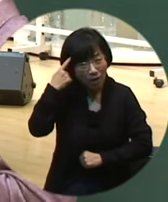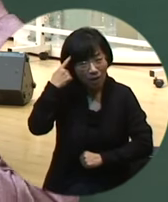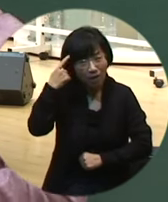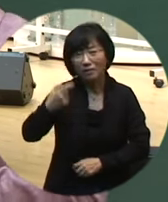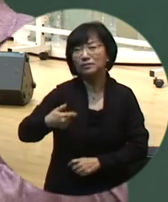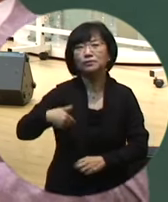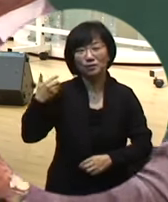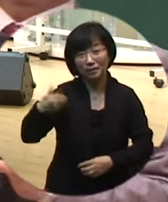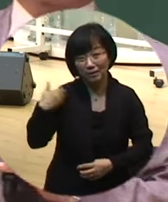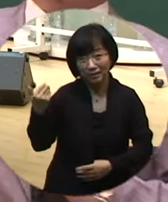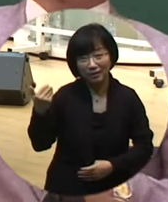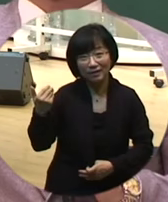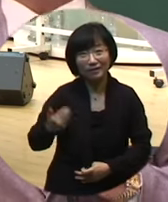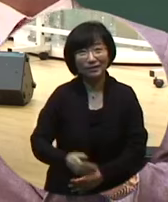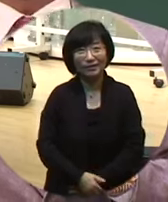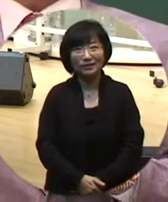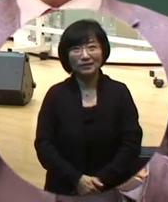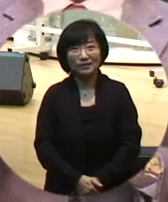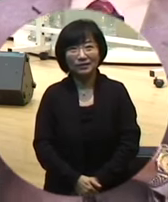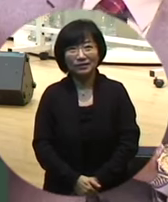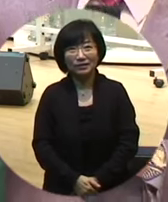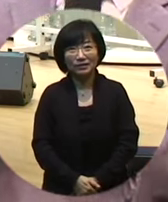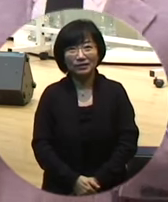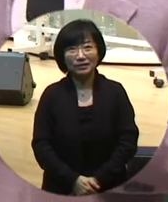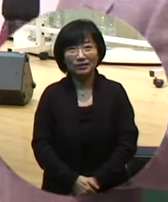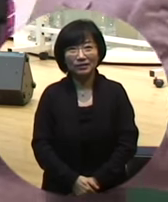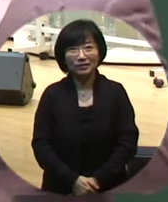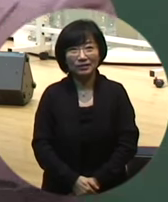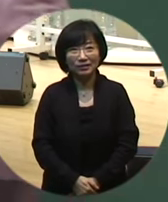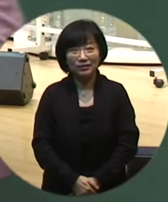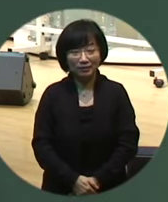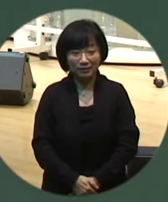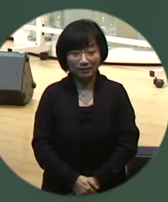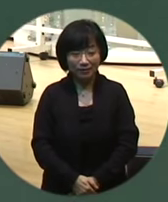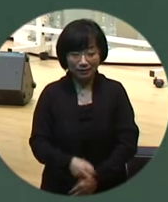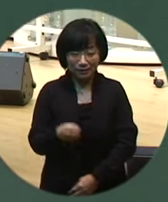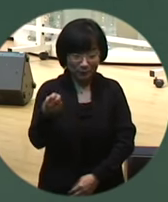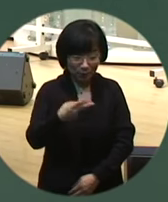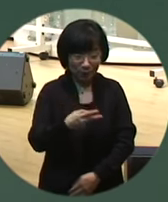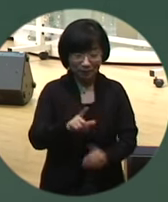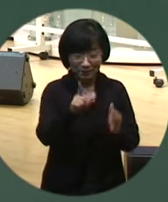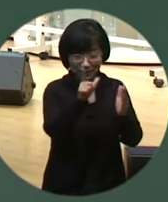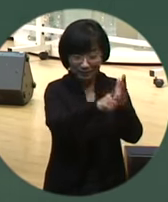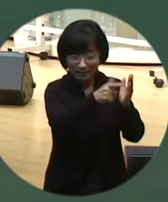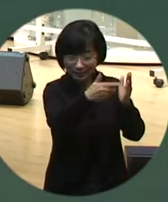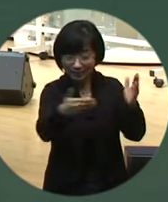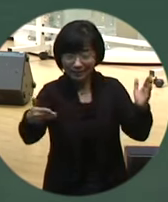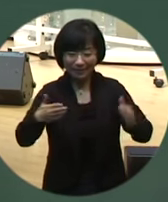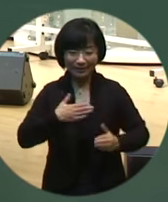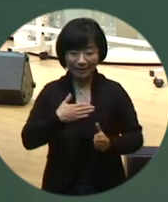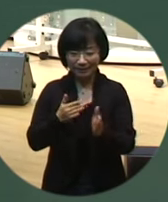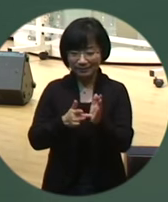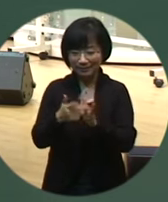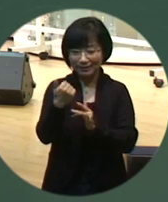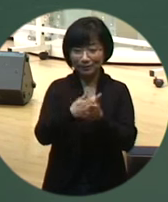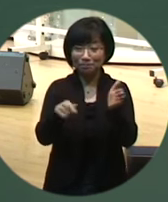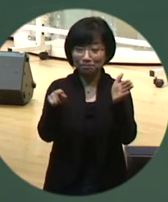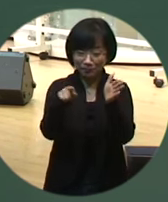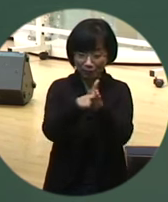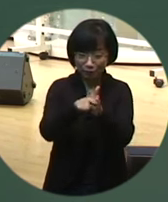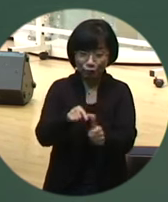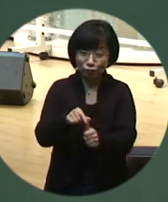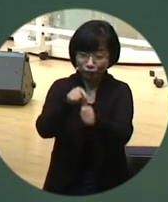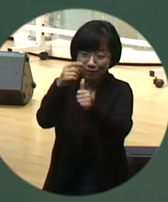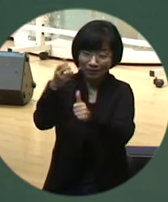failure. 또 이제 저는 하나님 은혜로 예수 믿고 구원받아서 이제 목회자가 됐어요. I believe in God. I believe in Jesus Christ, and I become a child of God. I'm a pastor